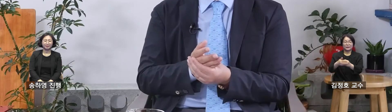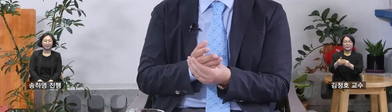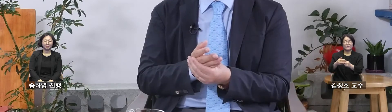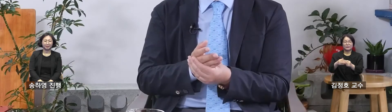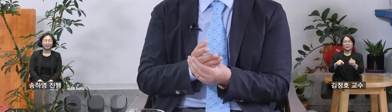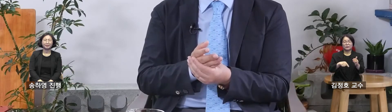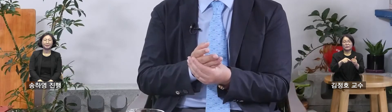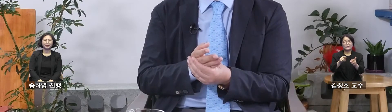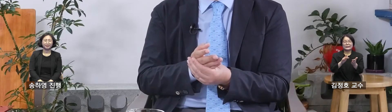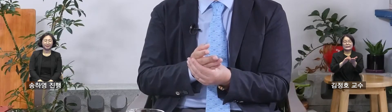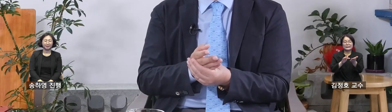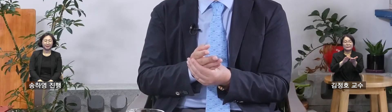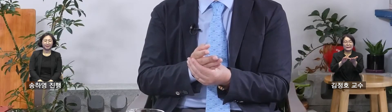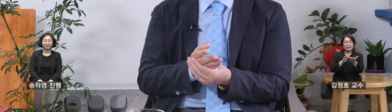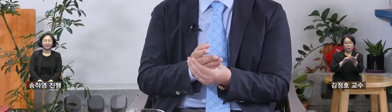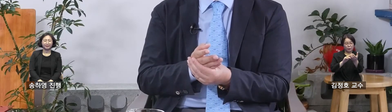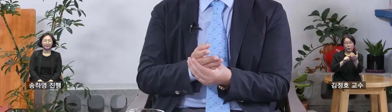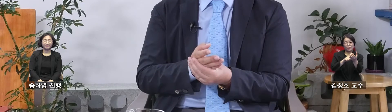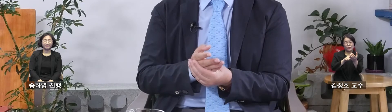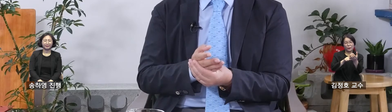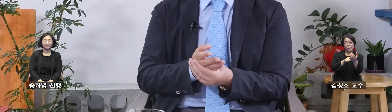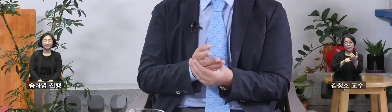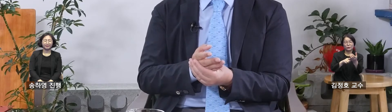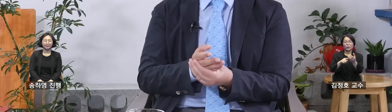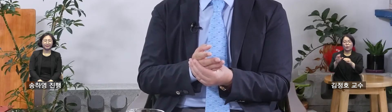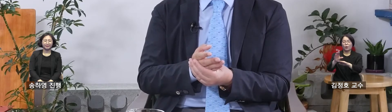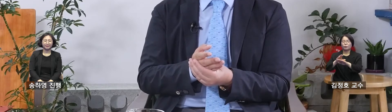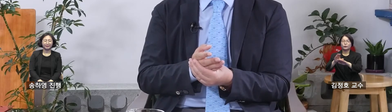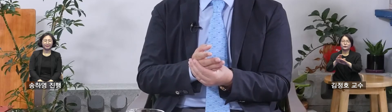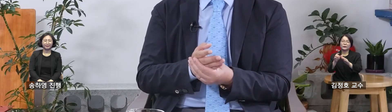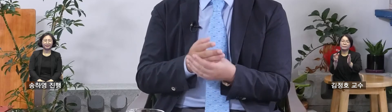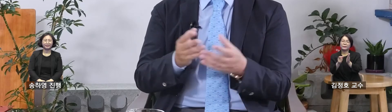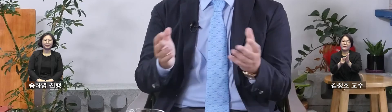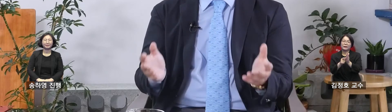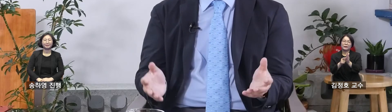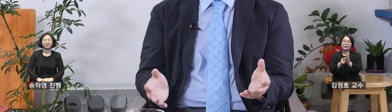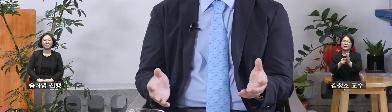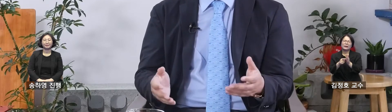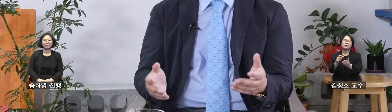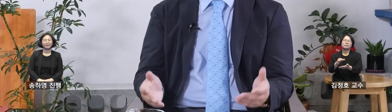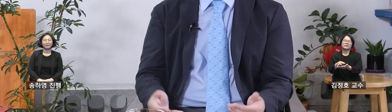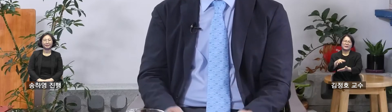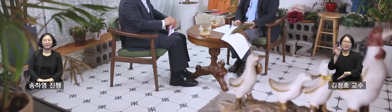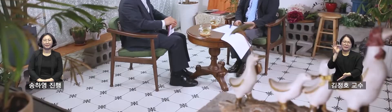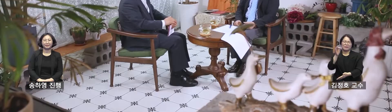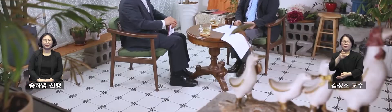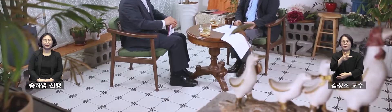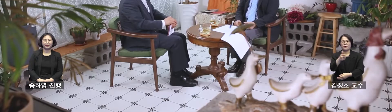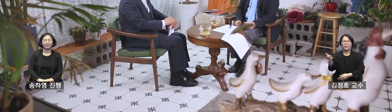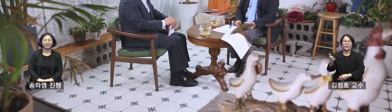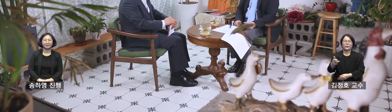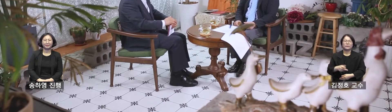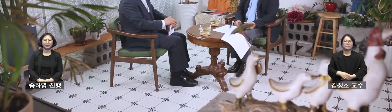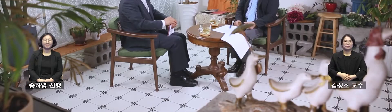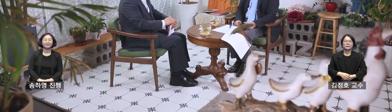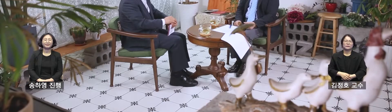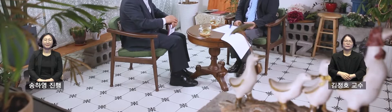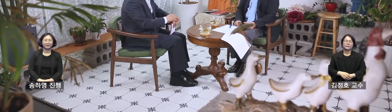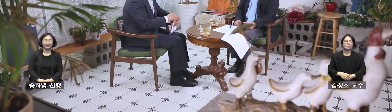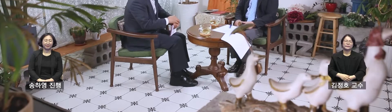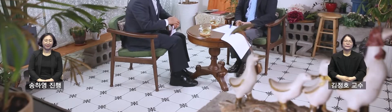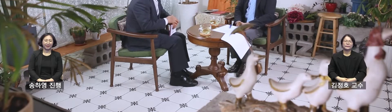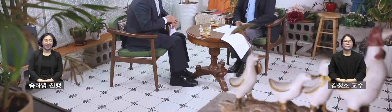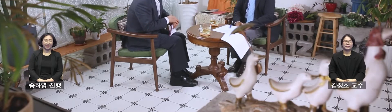안에 들어가는 스마트폰 안에 들어간다든가 컴퓨터에 들어가기에는 너무 비싸고 크고 그런 단점이